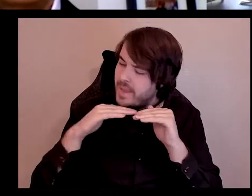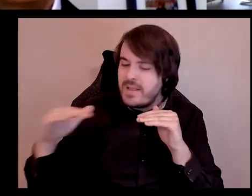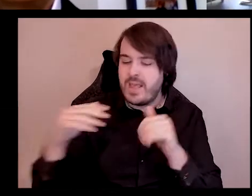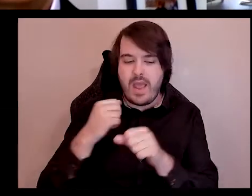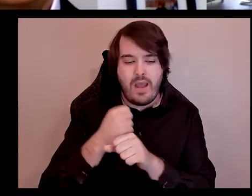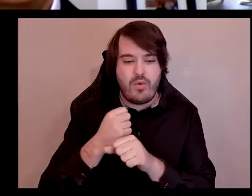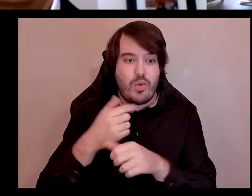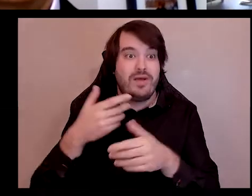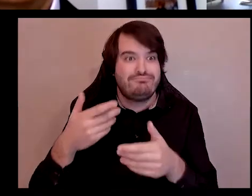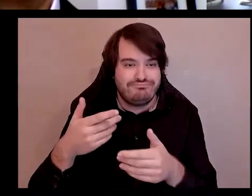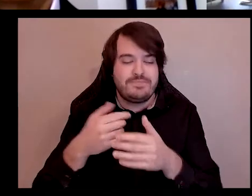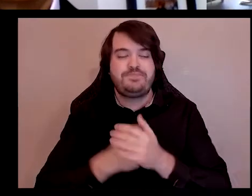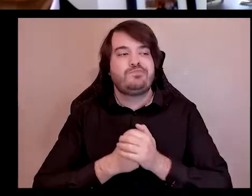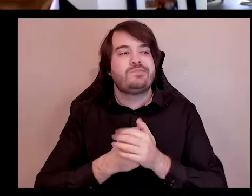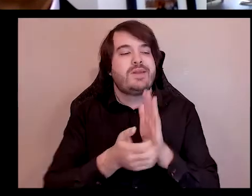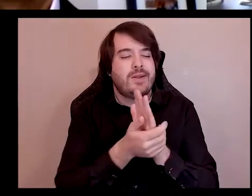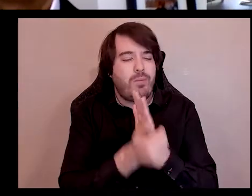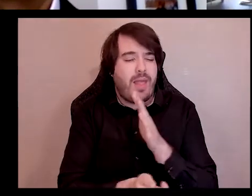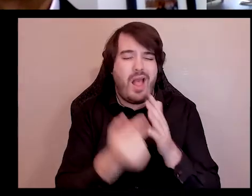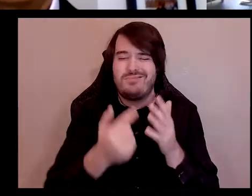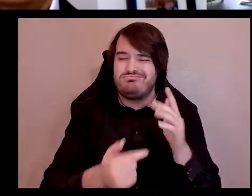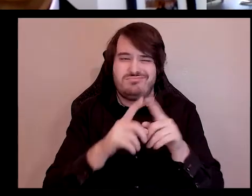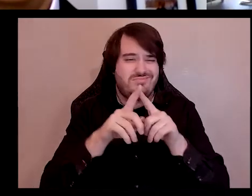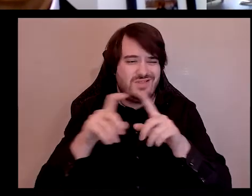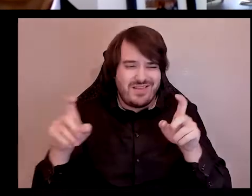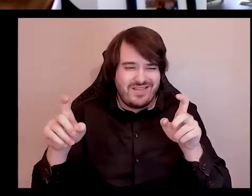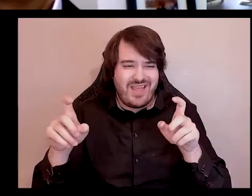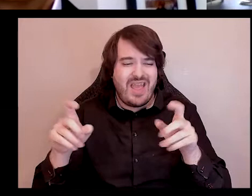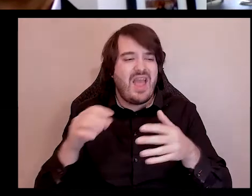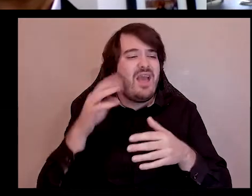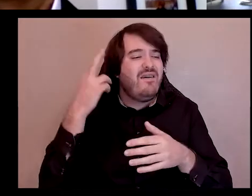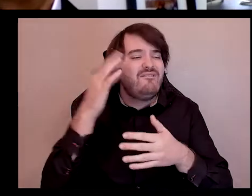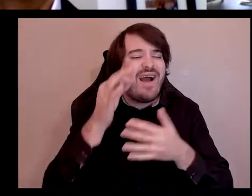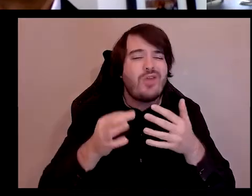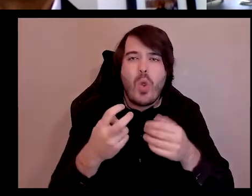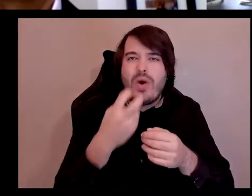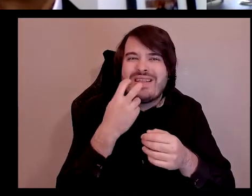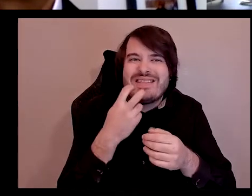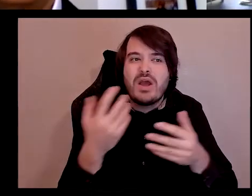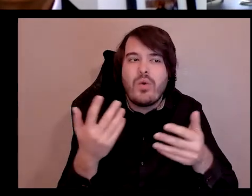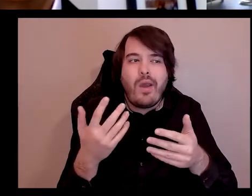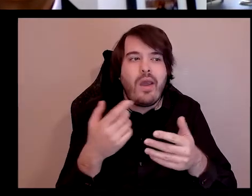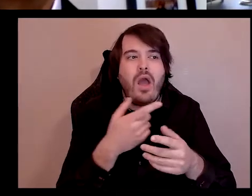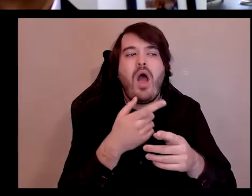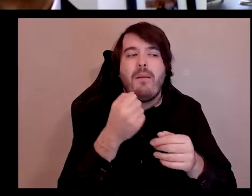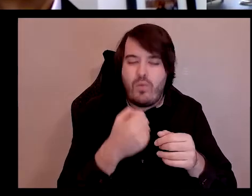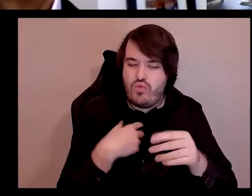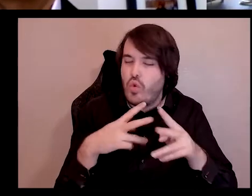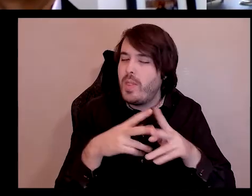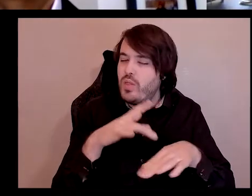argument majeur pour les travailleurs, la stabilité à l'emploi. Des compétences qui sont